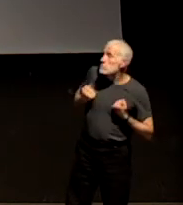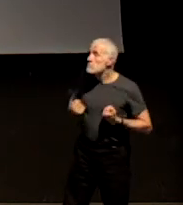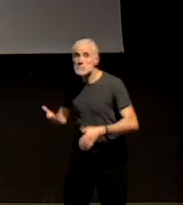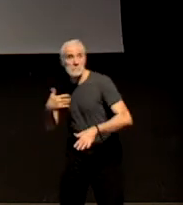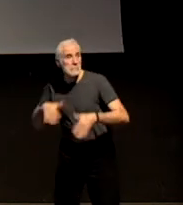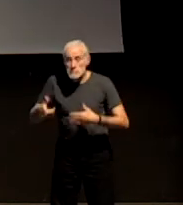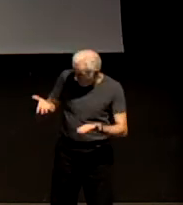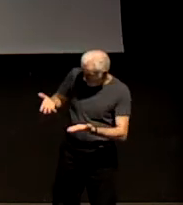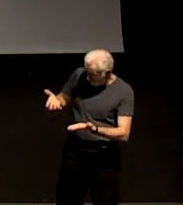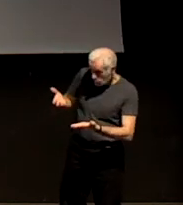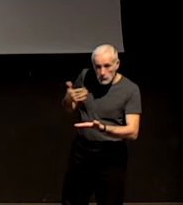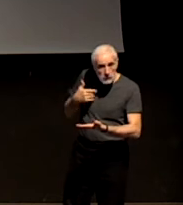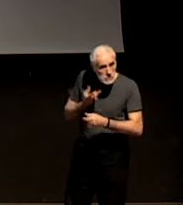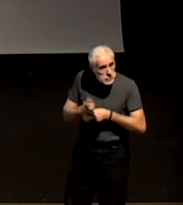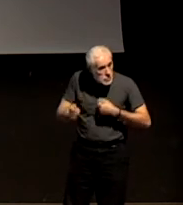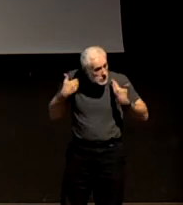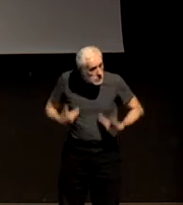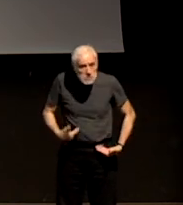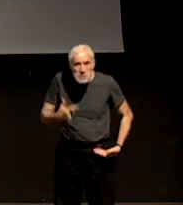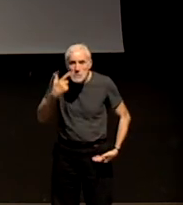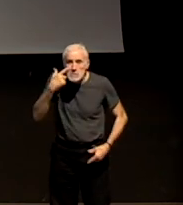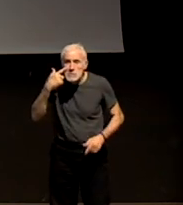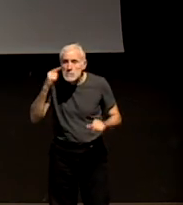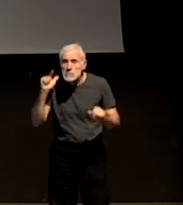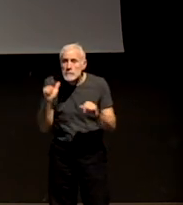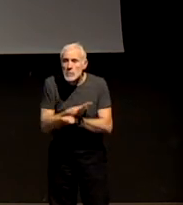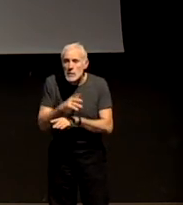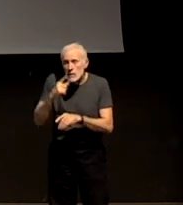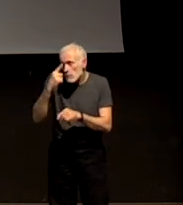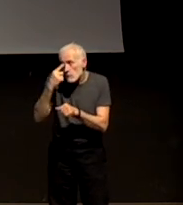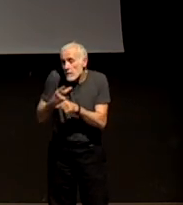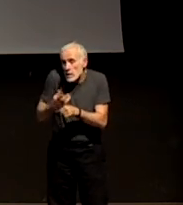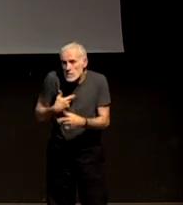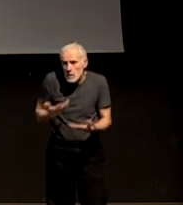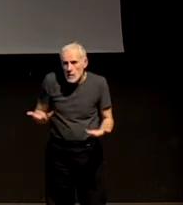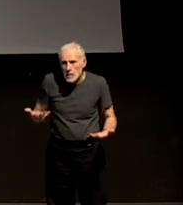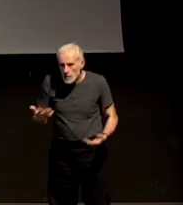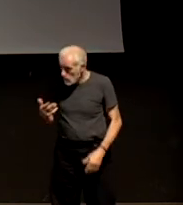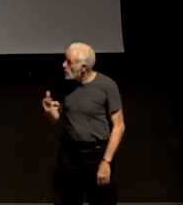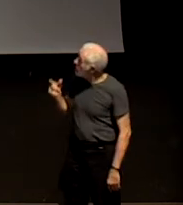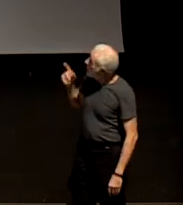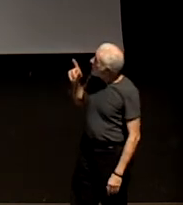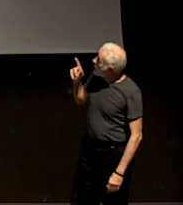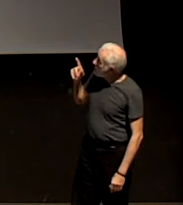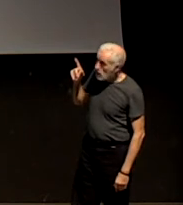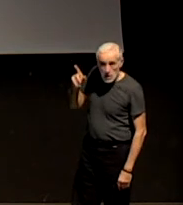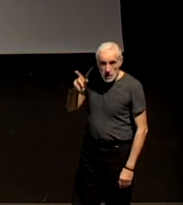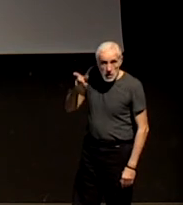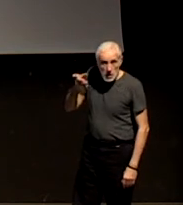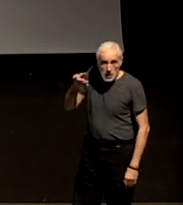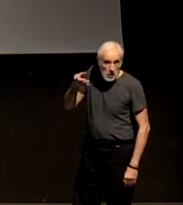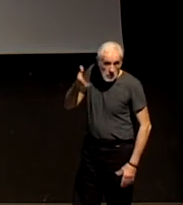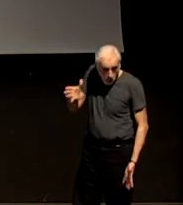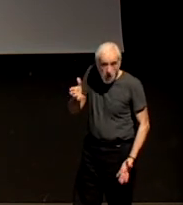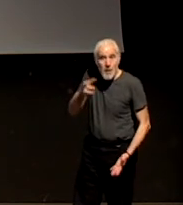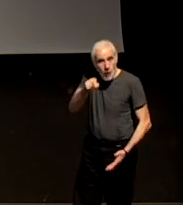facteur de baisse de la biodiversité c'est le manque de connaissance on ne sait pas qu'on a la chouette chevêche qui n'est joué dans sa grange on se dit je vais larrazet